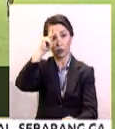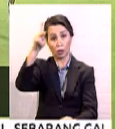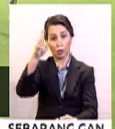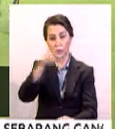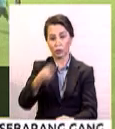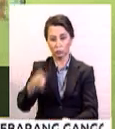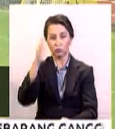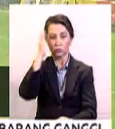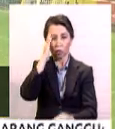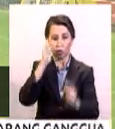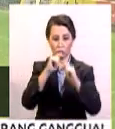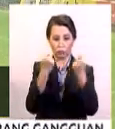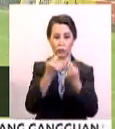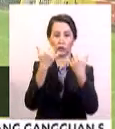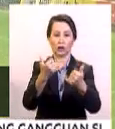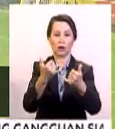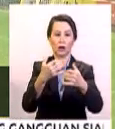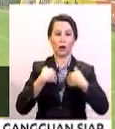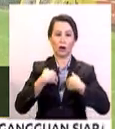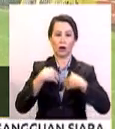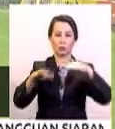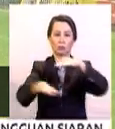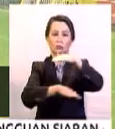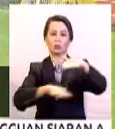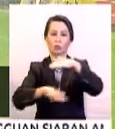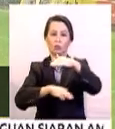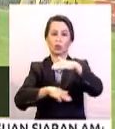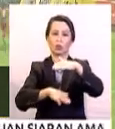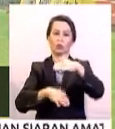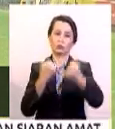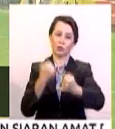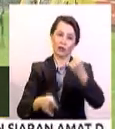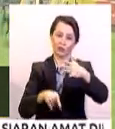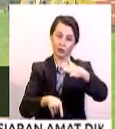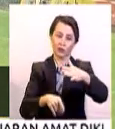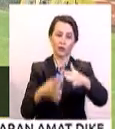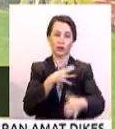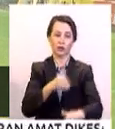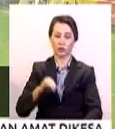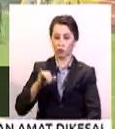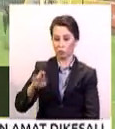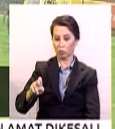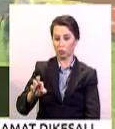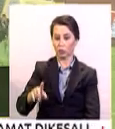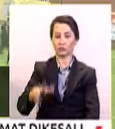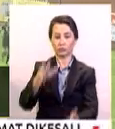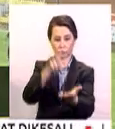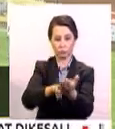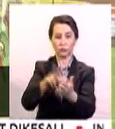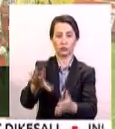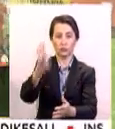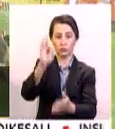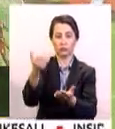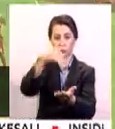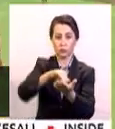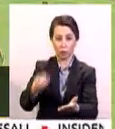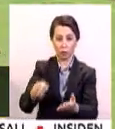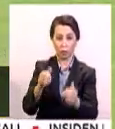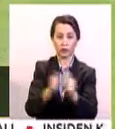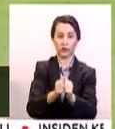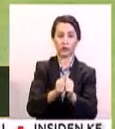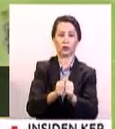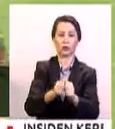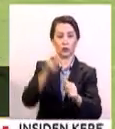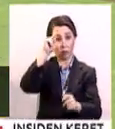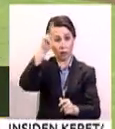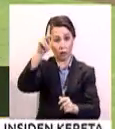biarpun mengetahui pasukan itu kini berada di dasar Liga Perdana. Manakala Yusri Cik Ella turut mengesahkan pelantikan semula beliau bersama The Red